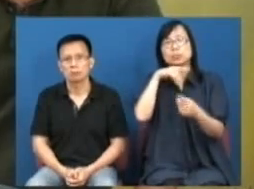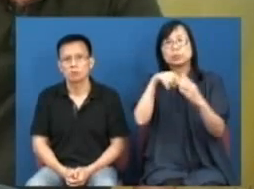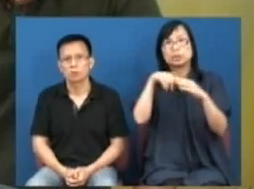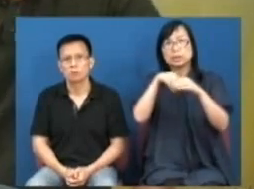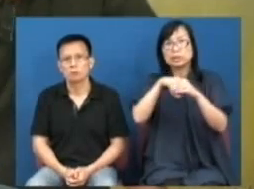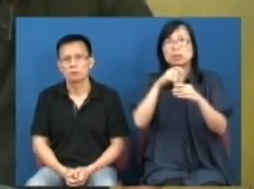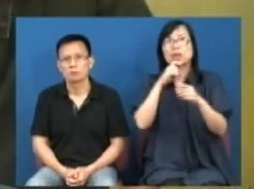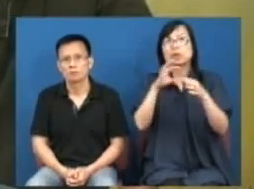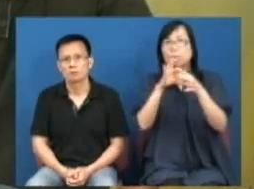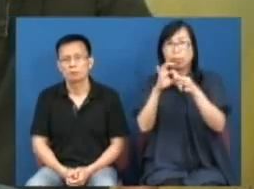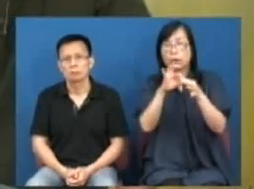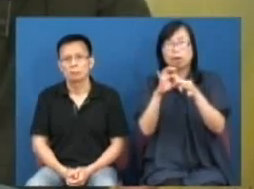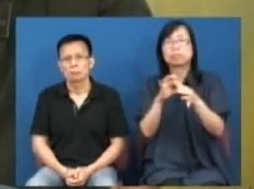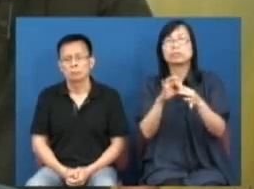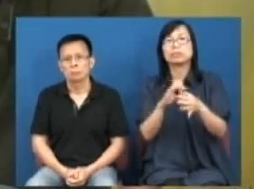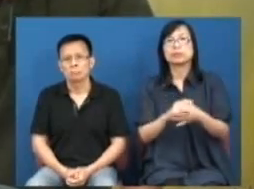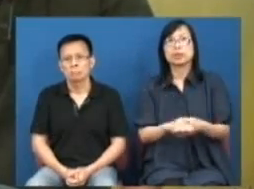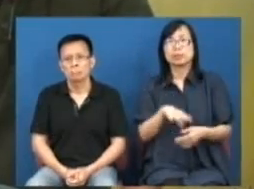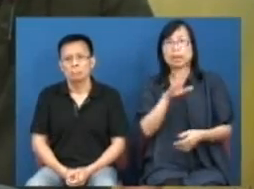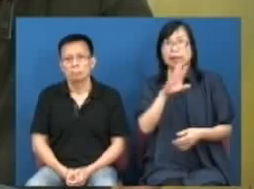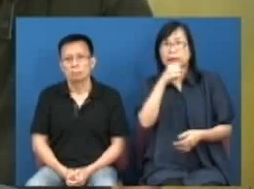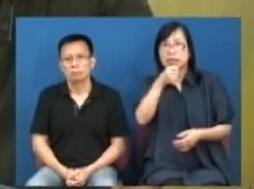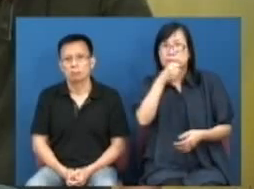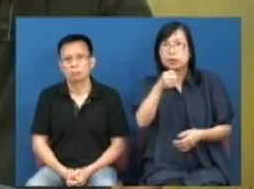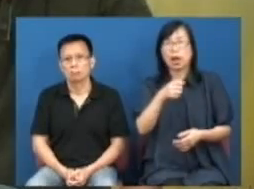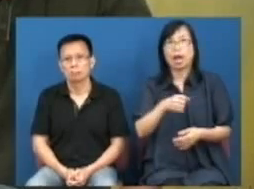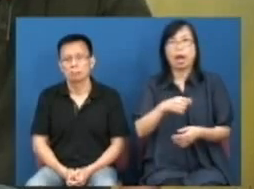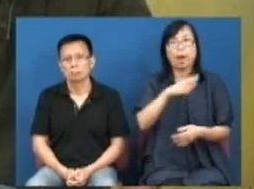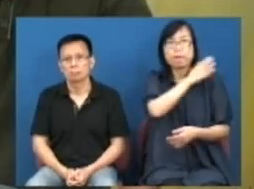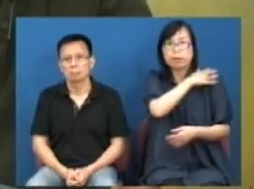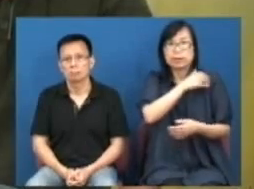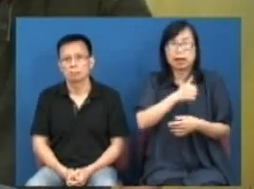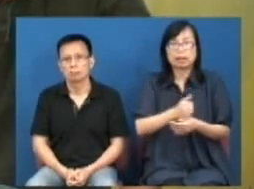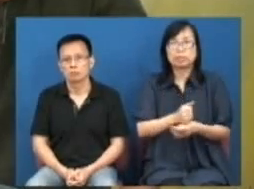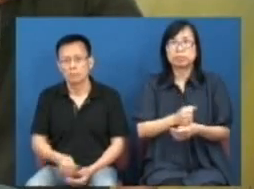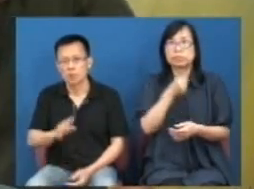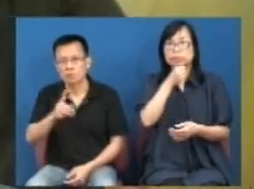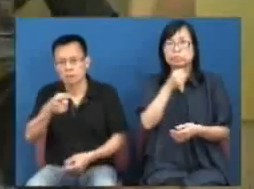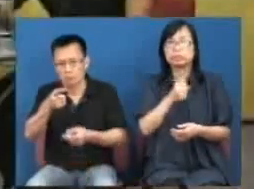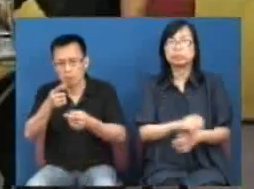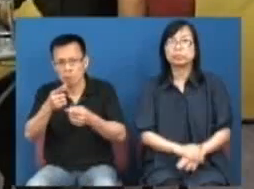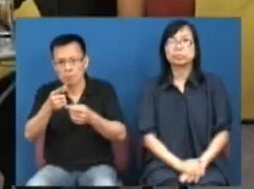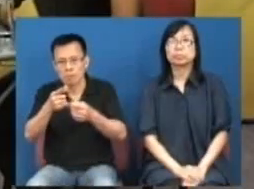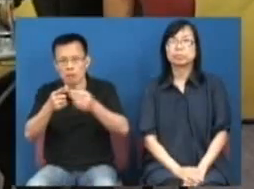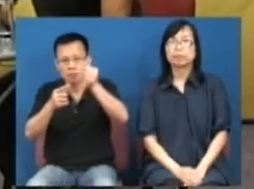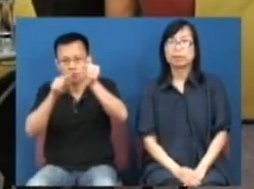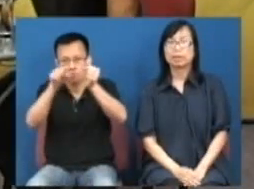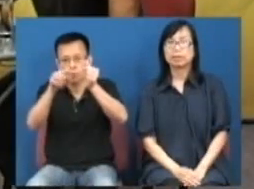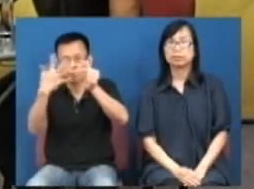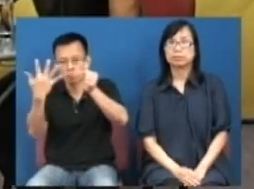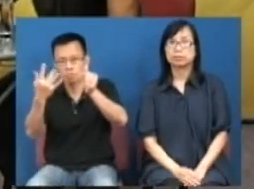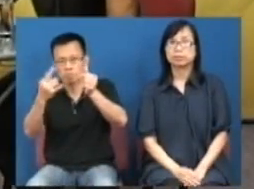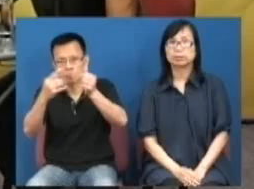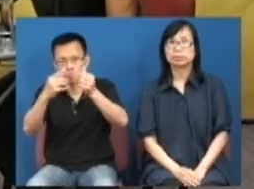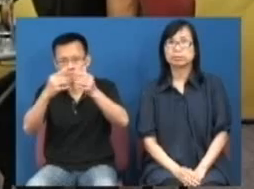上呢跟候選人有關，可能你是接受訪問，你是做主持，或者一些的選舉廣告， 十點五，剛才我讀那段講明是